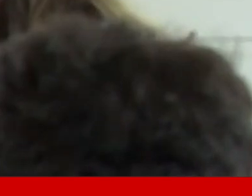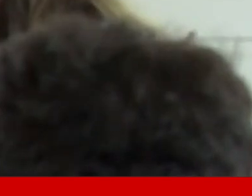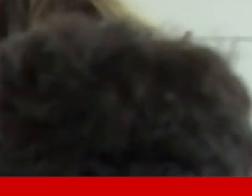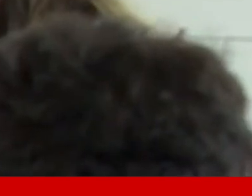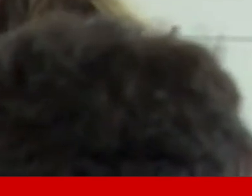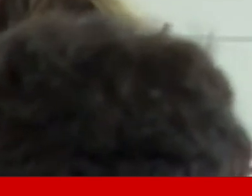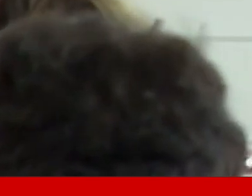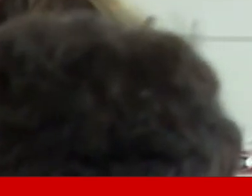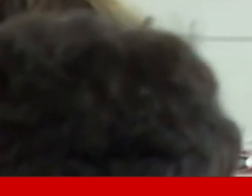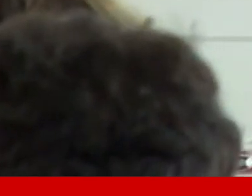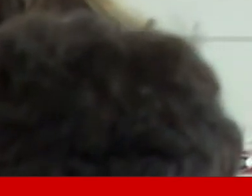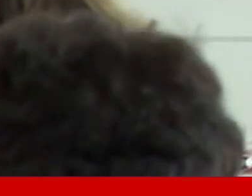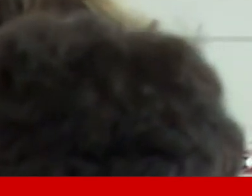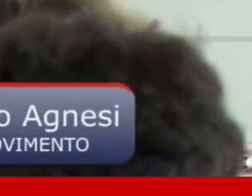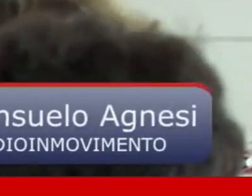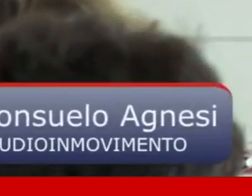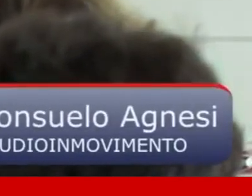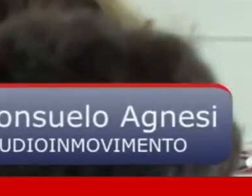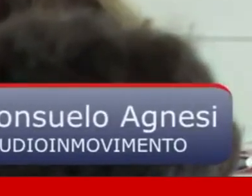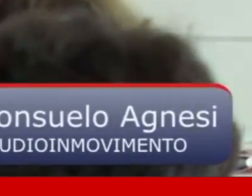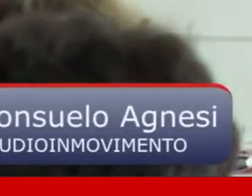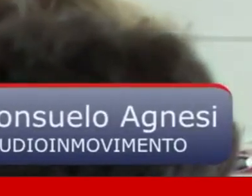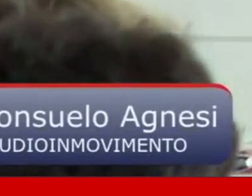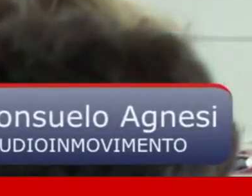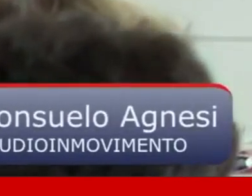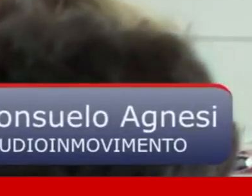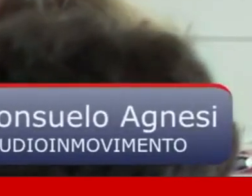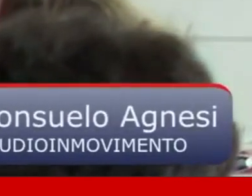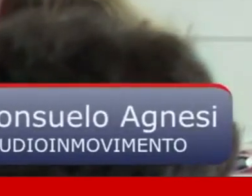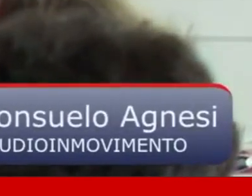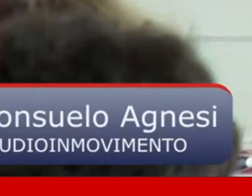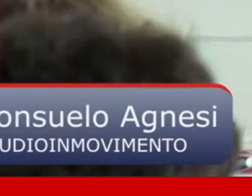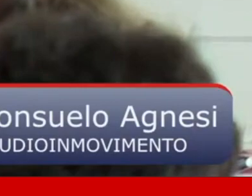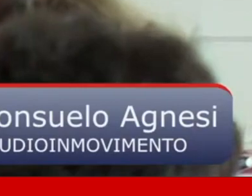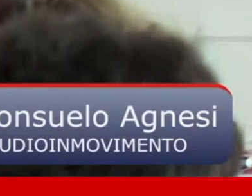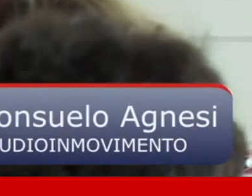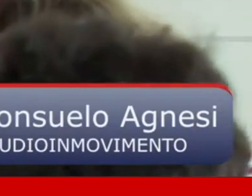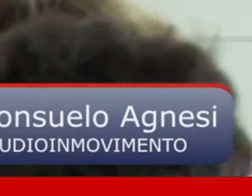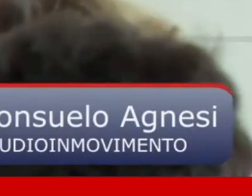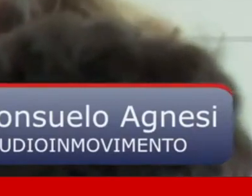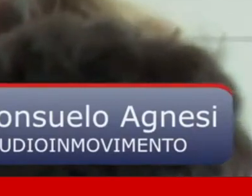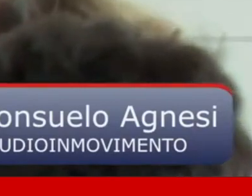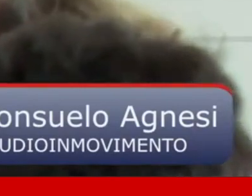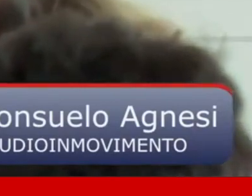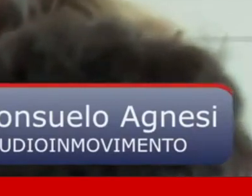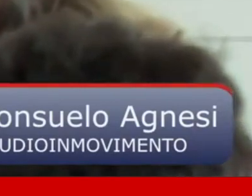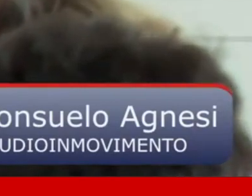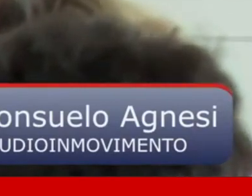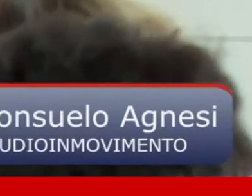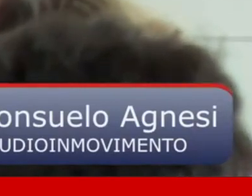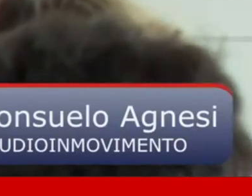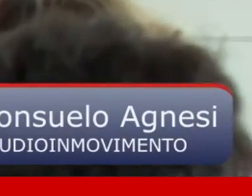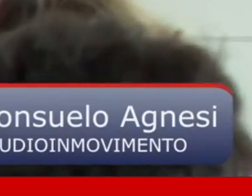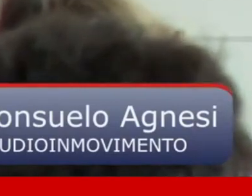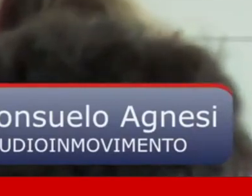buongiorno a tutti. Innanzitutto vi ringrazio per l'opportunità di essere qui, anche perché per me è una grande emozione tornare nel